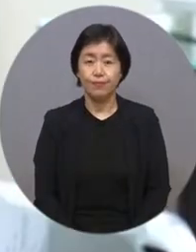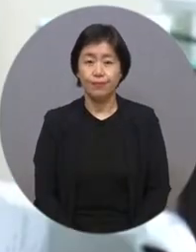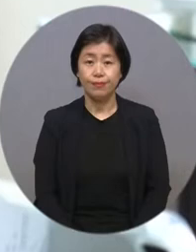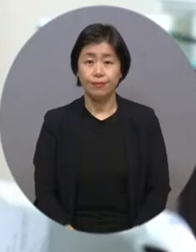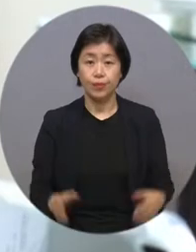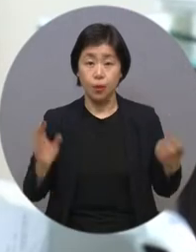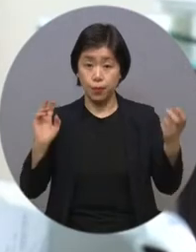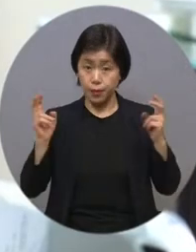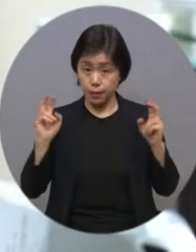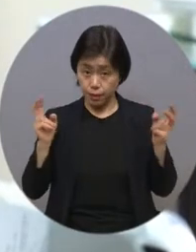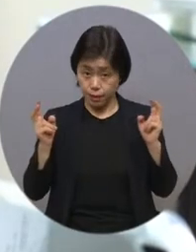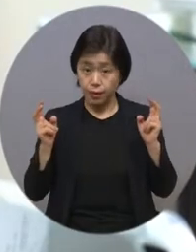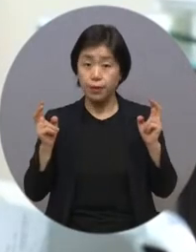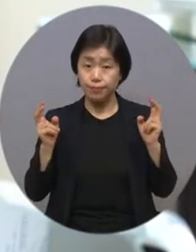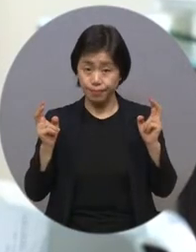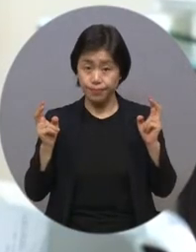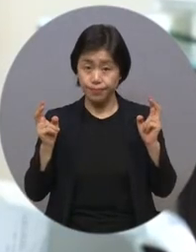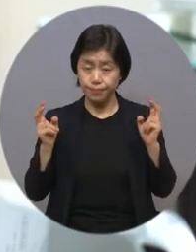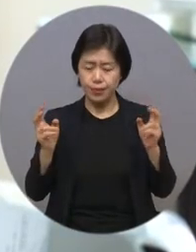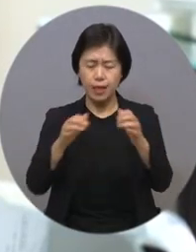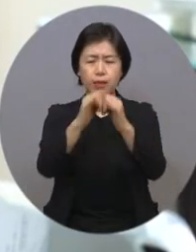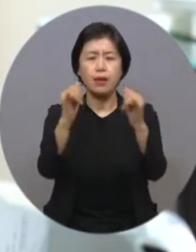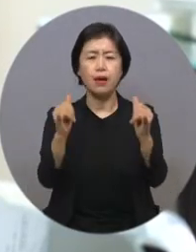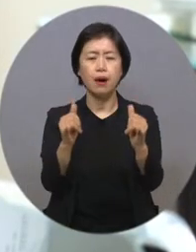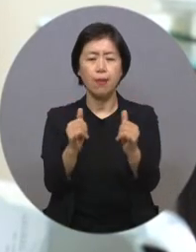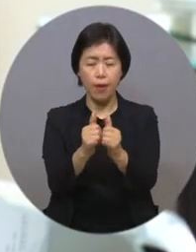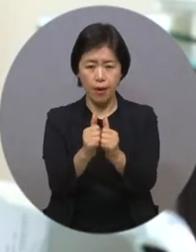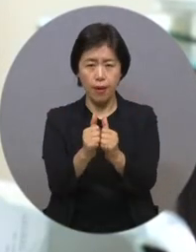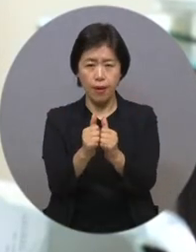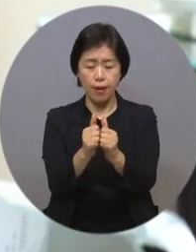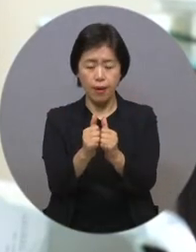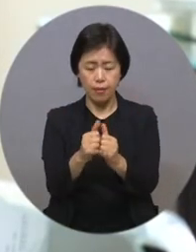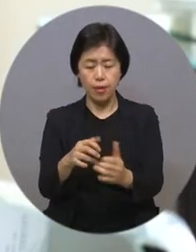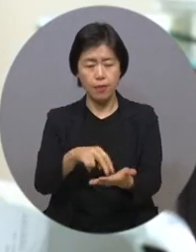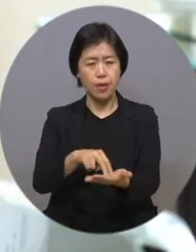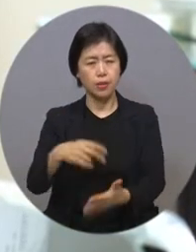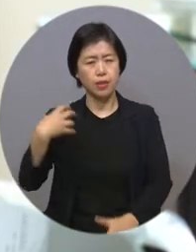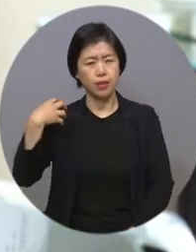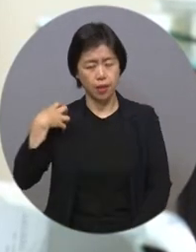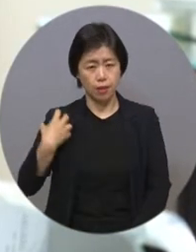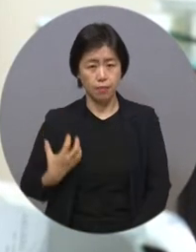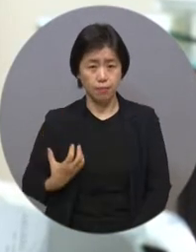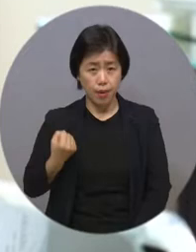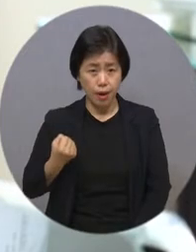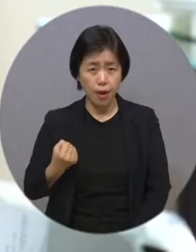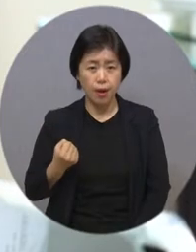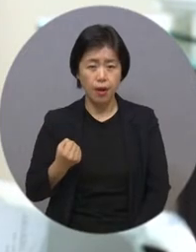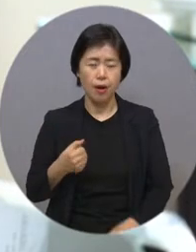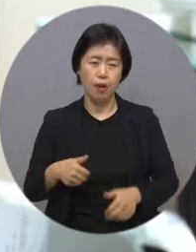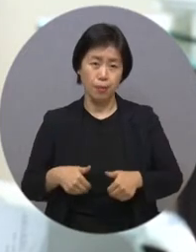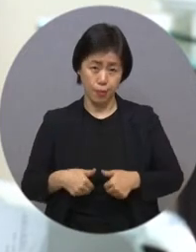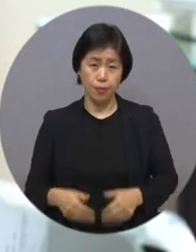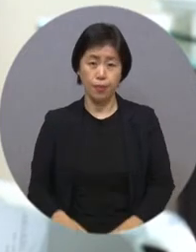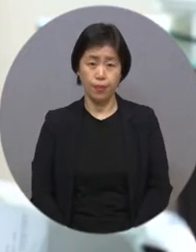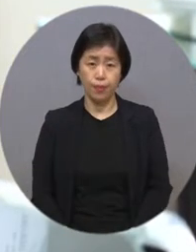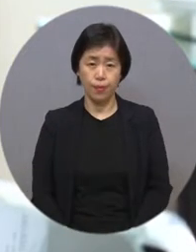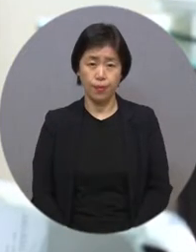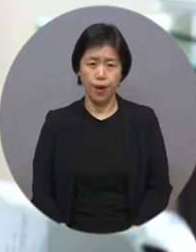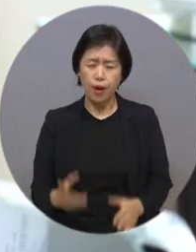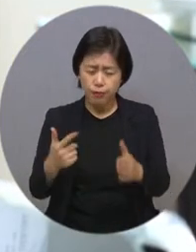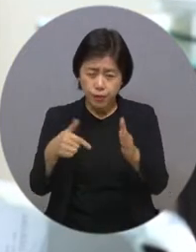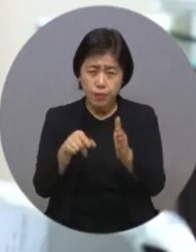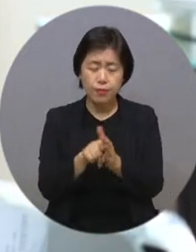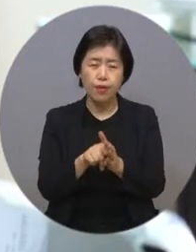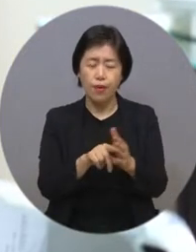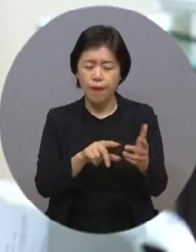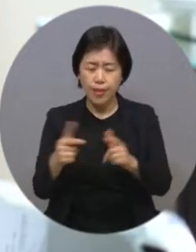기업이 이제 사회적 책임을 하기 위해서 저희 직원들이 끊임없는 혁신 활동을 하고 있어요.